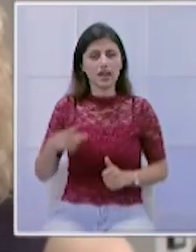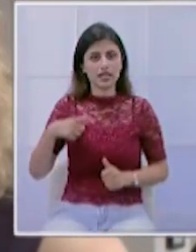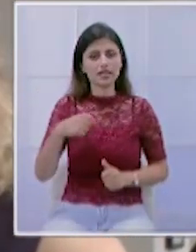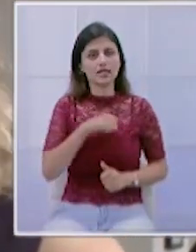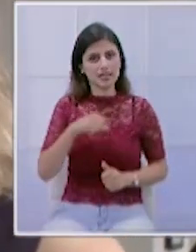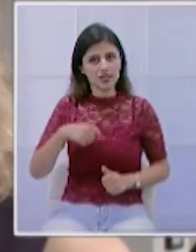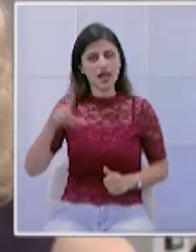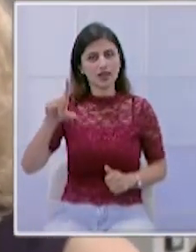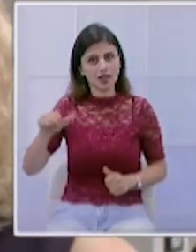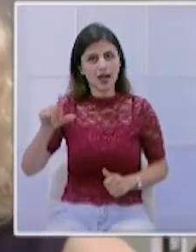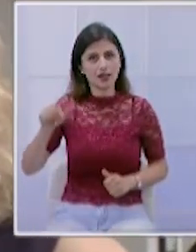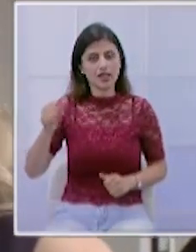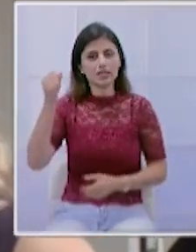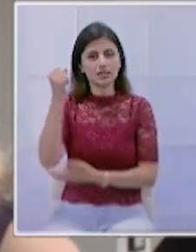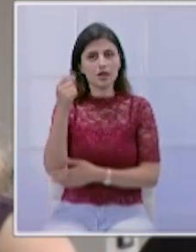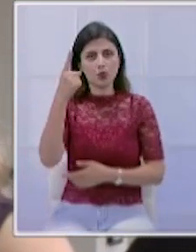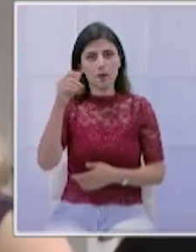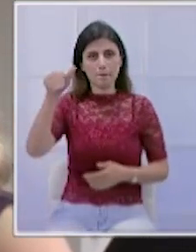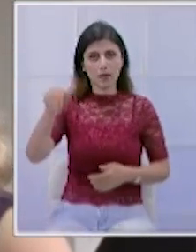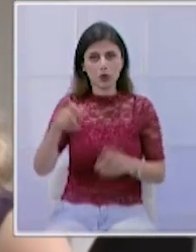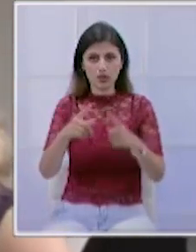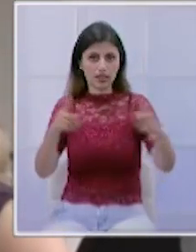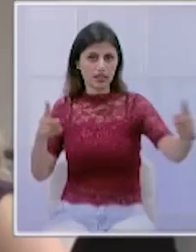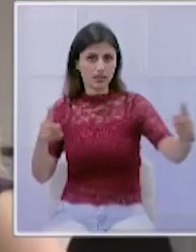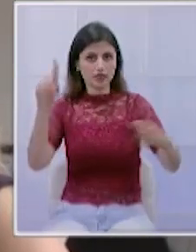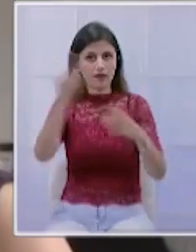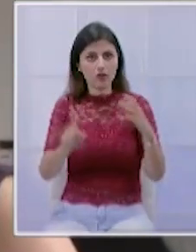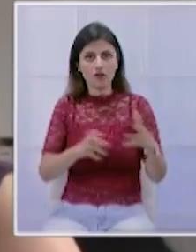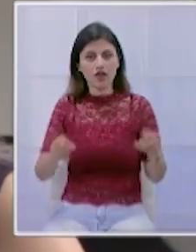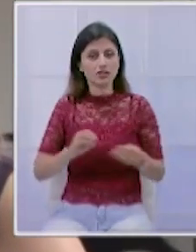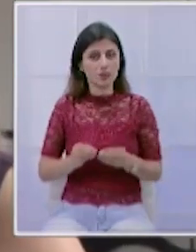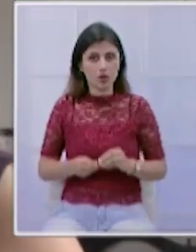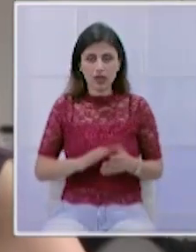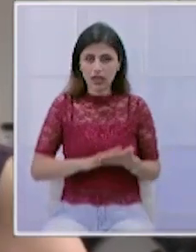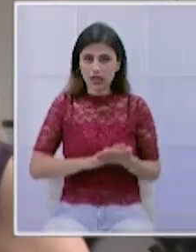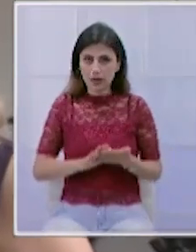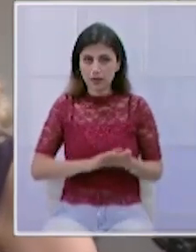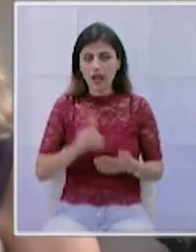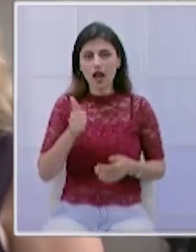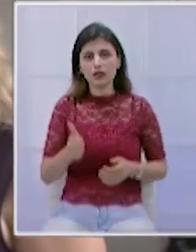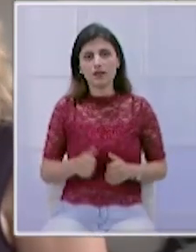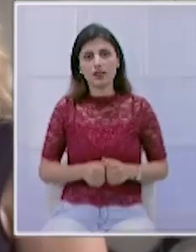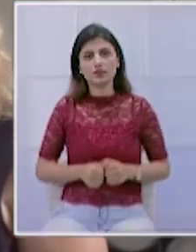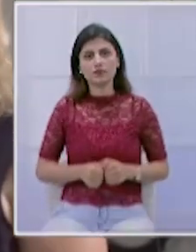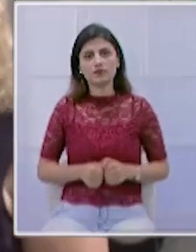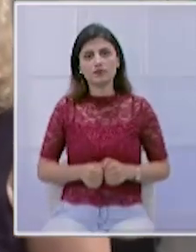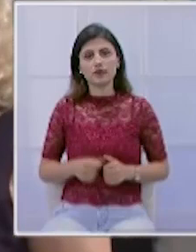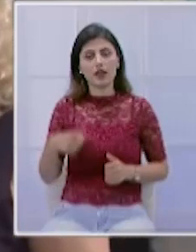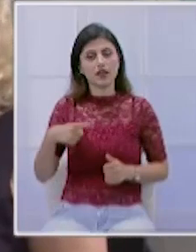distanță de aceste fulgere fără să pățim nimic. De asemenea, avem singurul generator Van de Graaff din